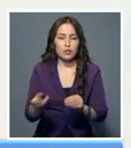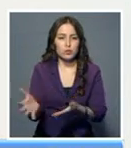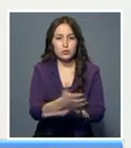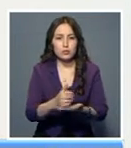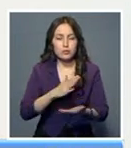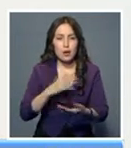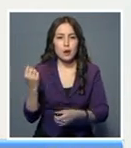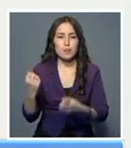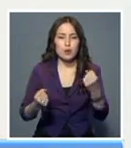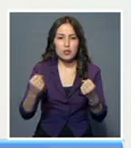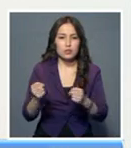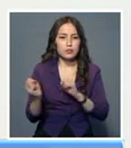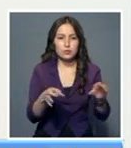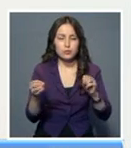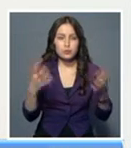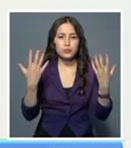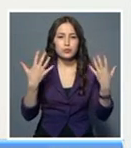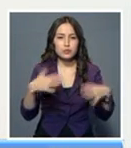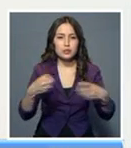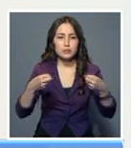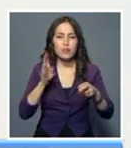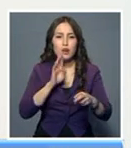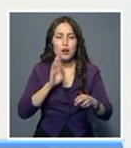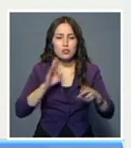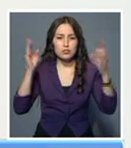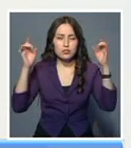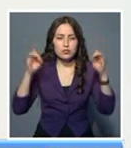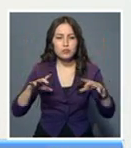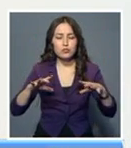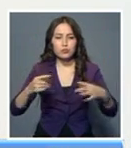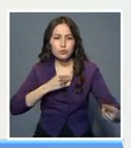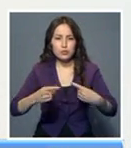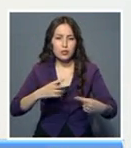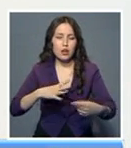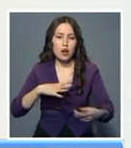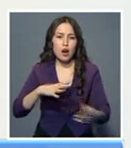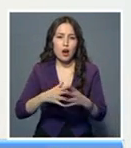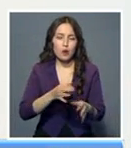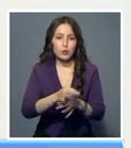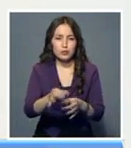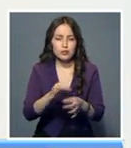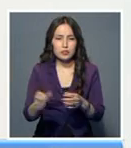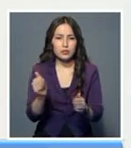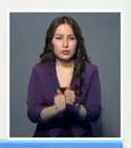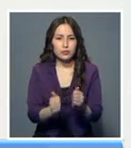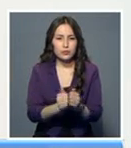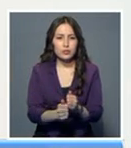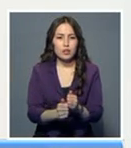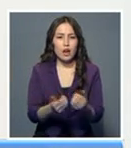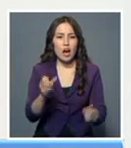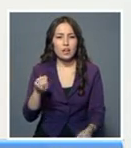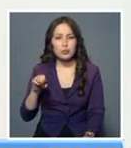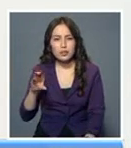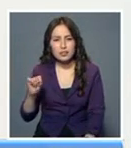көлікке тиеп апаратындай болған сәтте, біз осы су тасқынынан зардап шеккен аудандардың ішінен қайсы, мысалы, Сандықтау ма, Атбасар